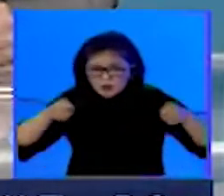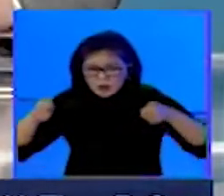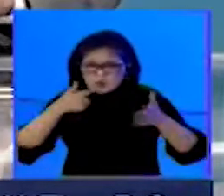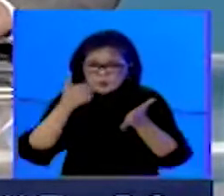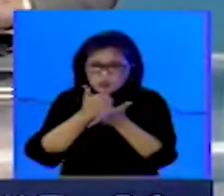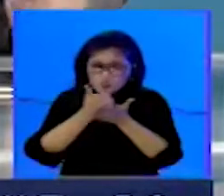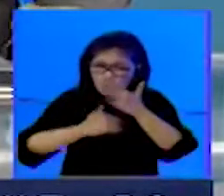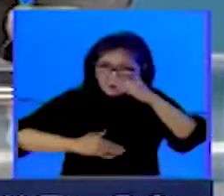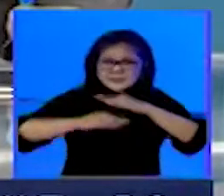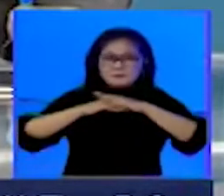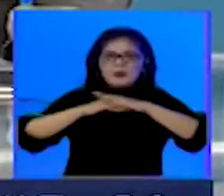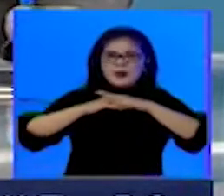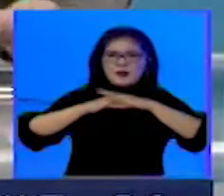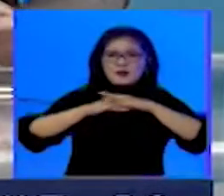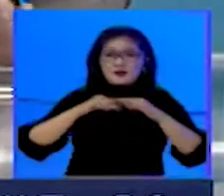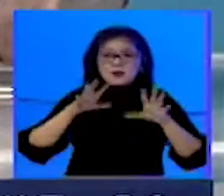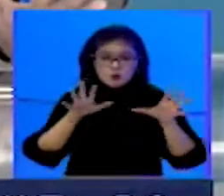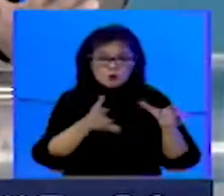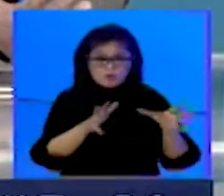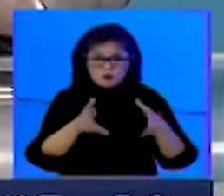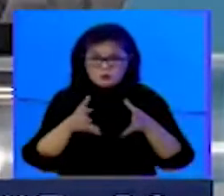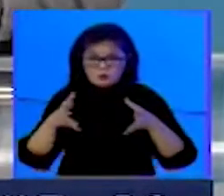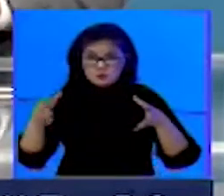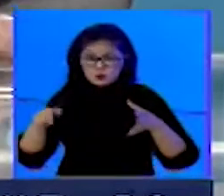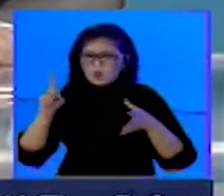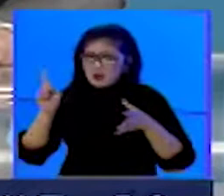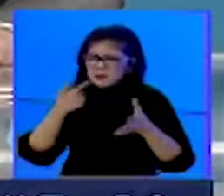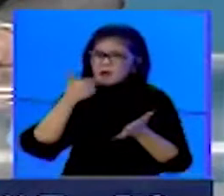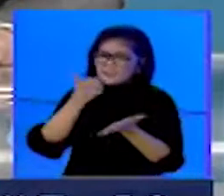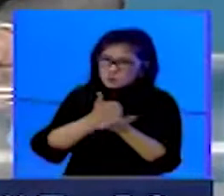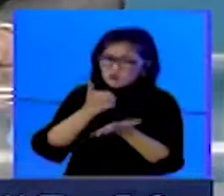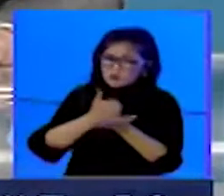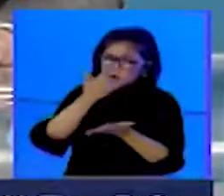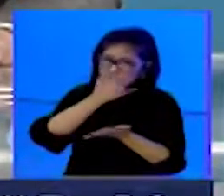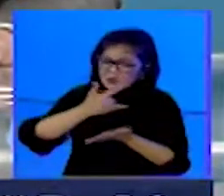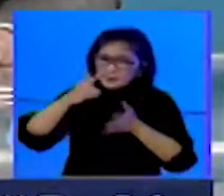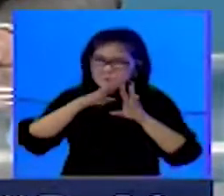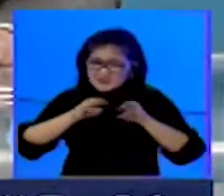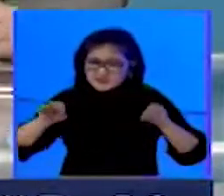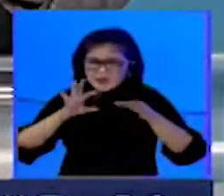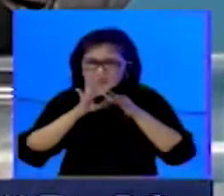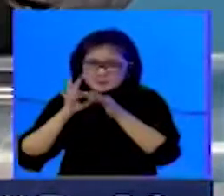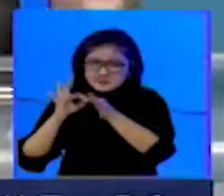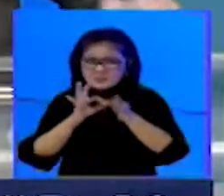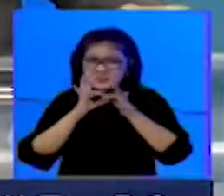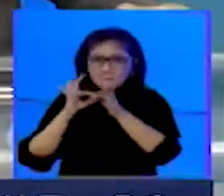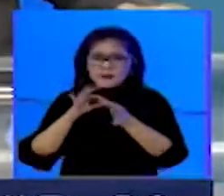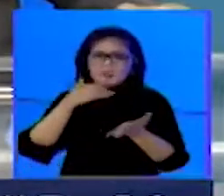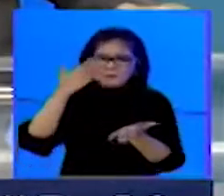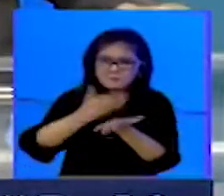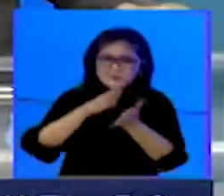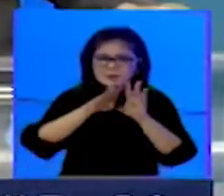nineteen baik di pusat maupun daerah tidak dibubarkan dan tetap bekerjasama dengan instansi terkait sebagaimana